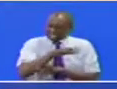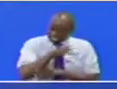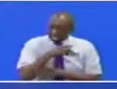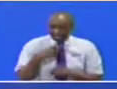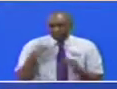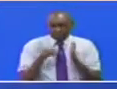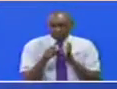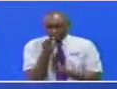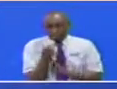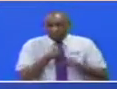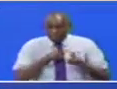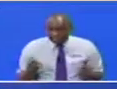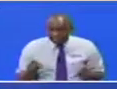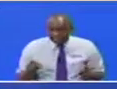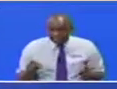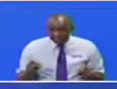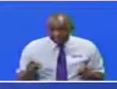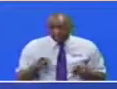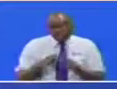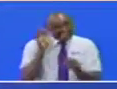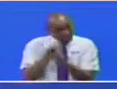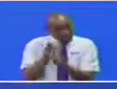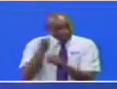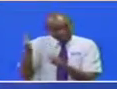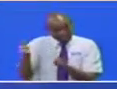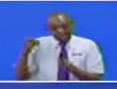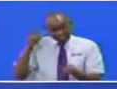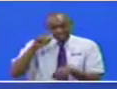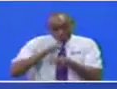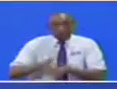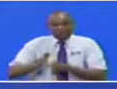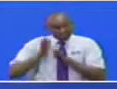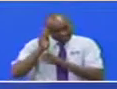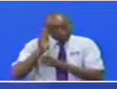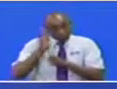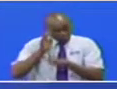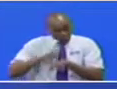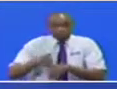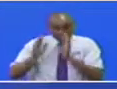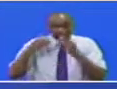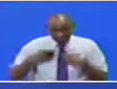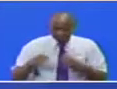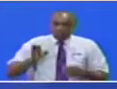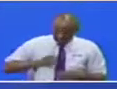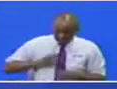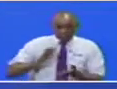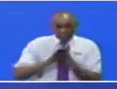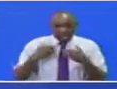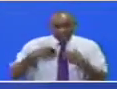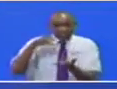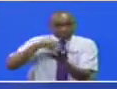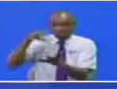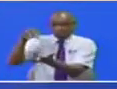lakini kwingi kuna mwelekeo ya kuendesha wanawake wawe na nafasi